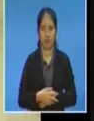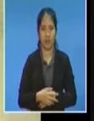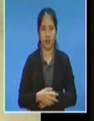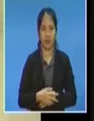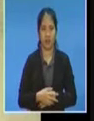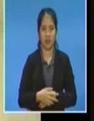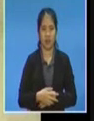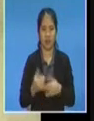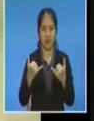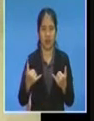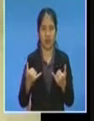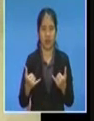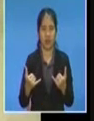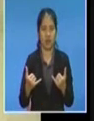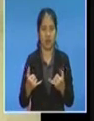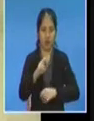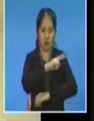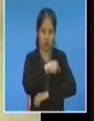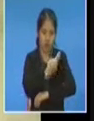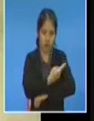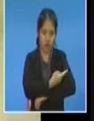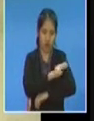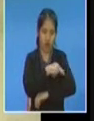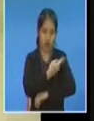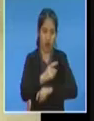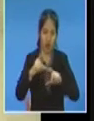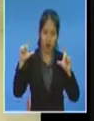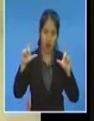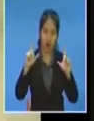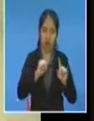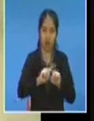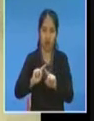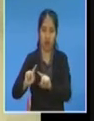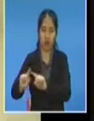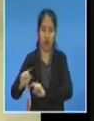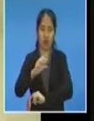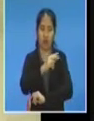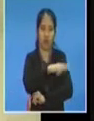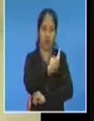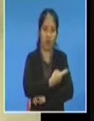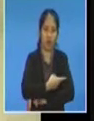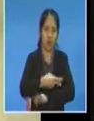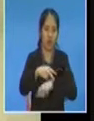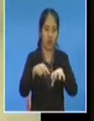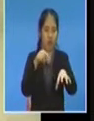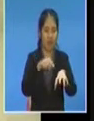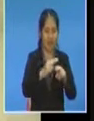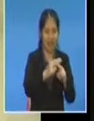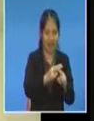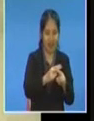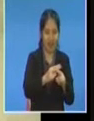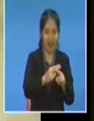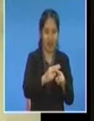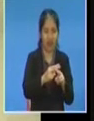ปัจจุบันโรงพยาบาลดังๆโรงพยาบาลของรัฐออกนอกระบบเยอะพูดกันตรงๆว่